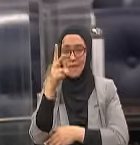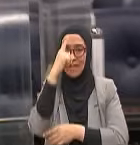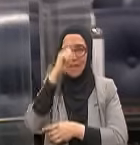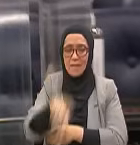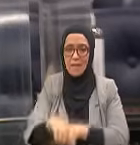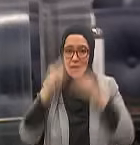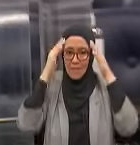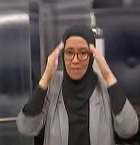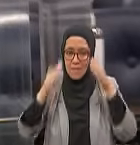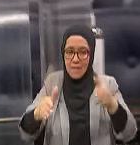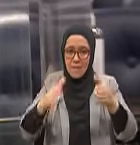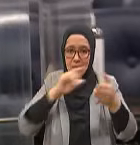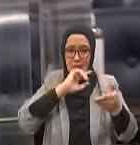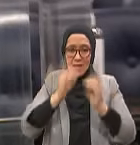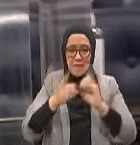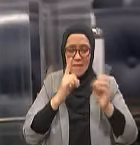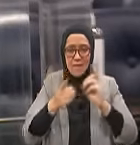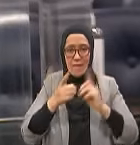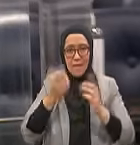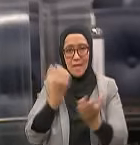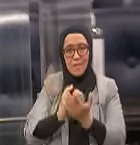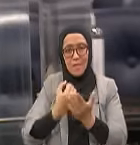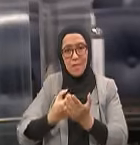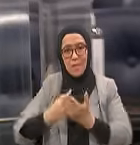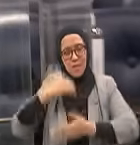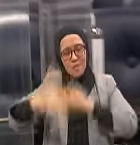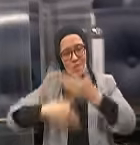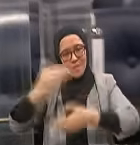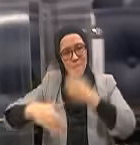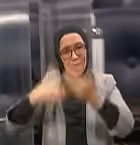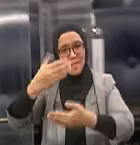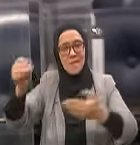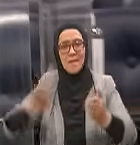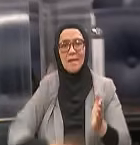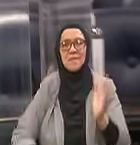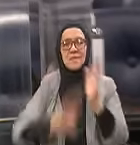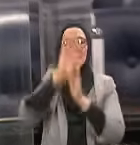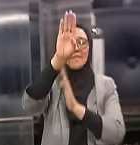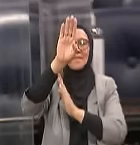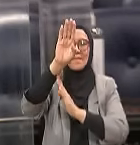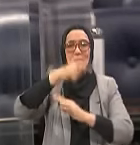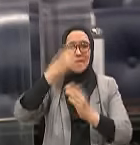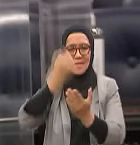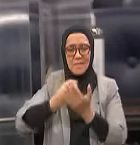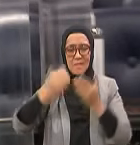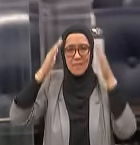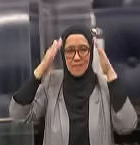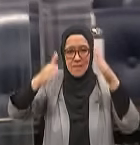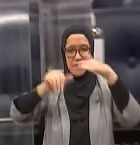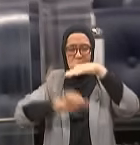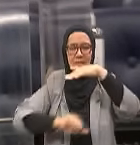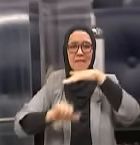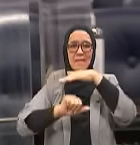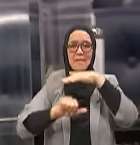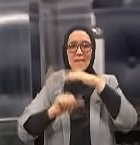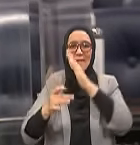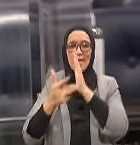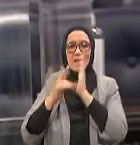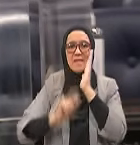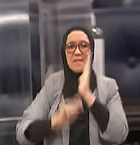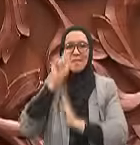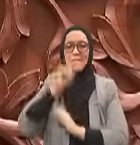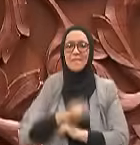teknologi terbaru baju membangunkan ekonomi rasa centrality base yang namanya pantai satu